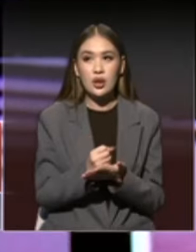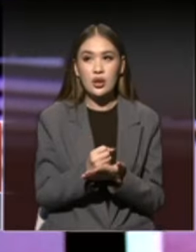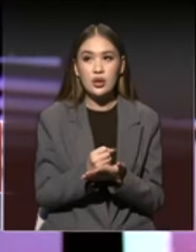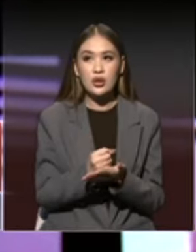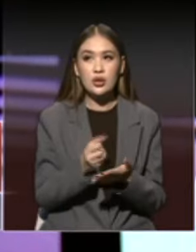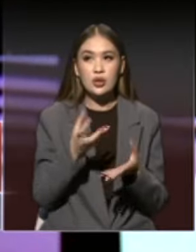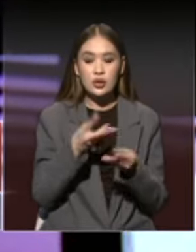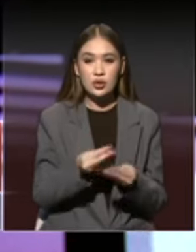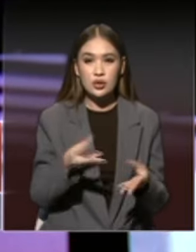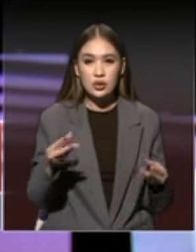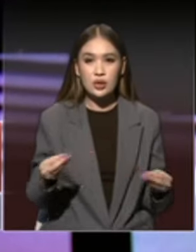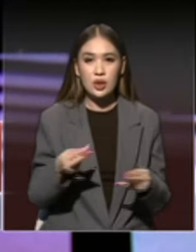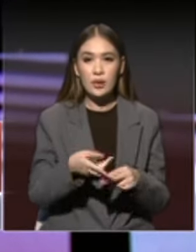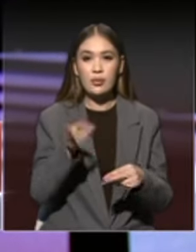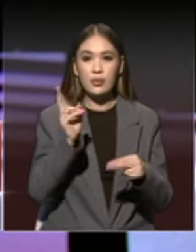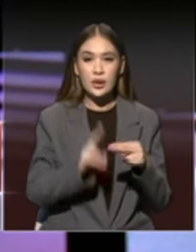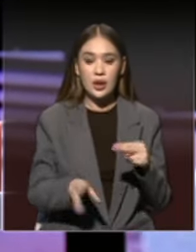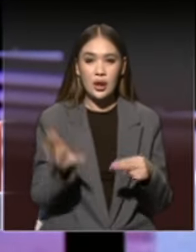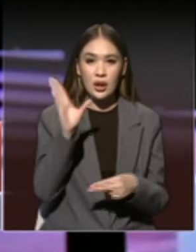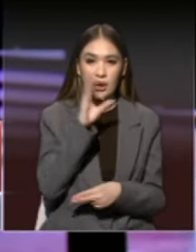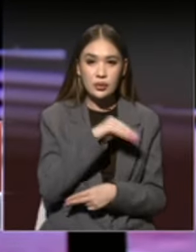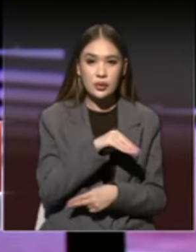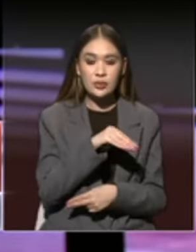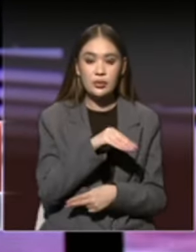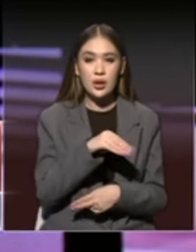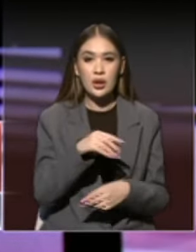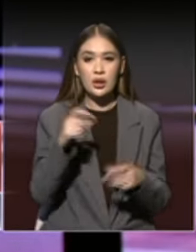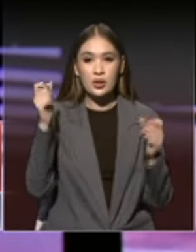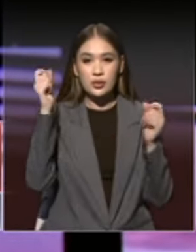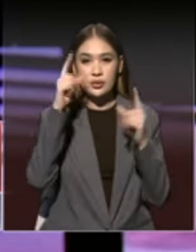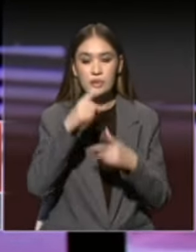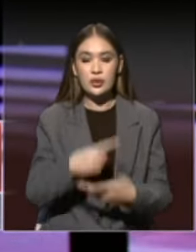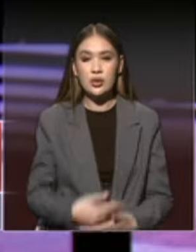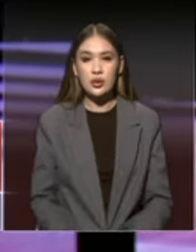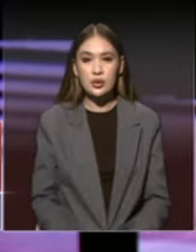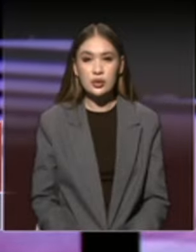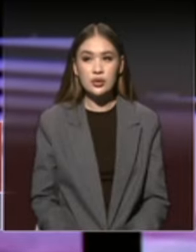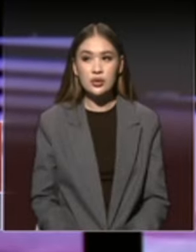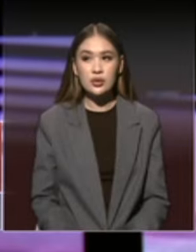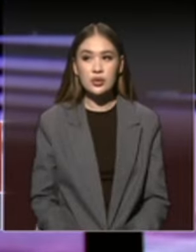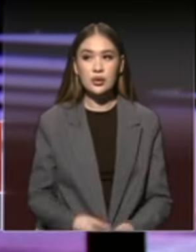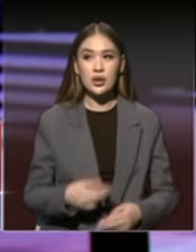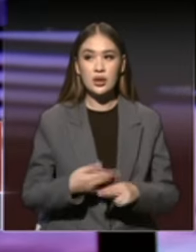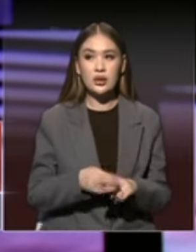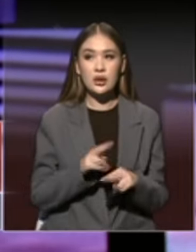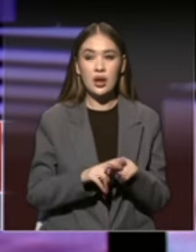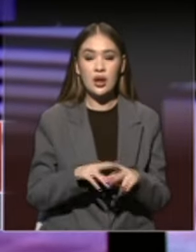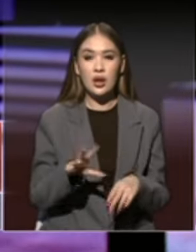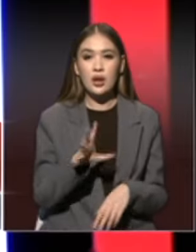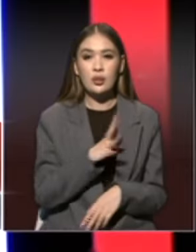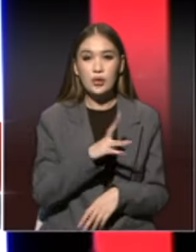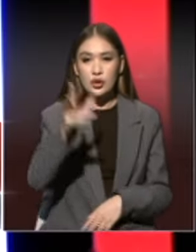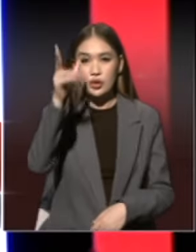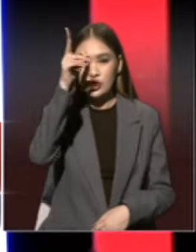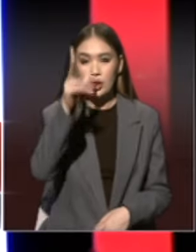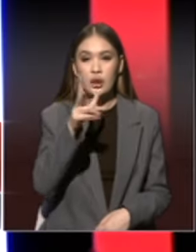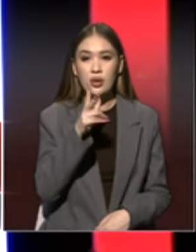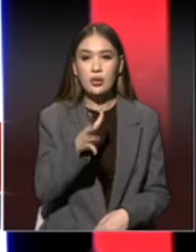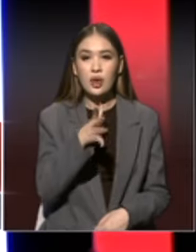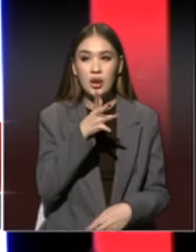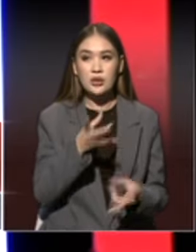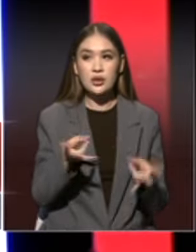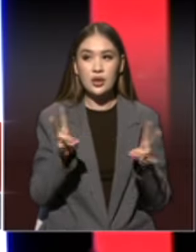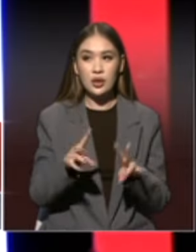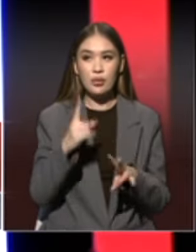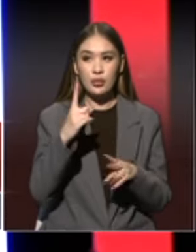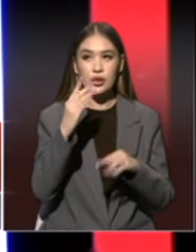уәде берілгендей күзде оны бітіре аламыз ба осы бетімізбен? Ал күз дегеніміз міне иек астында тұр. Айналдырған үш ақ ай уақыт қалды. Мысалға бір үйді